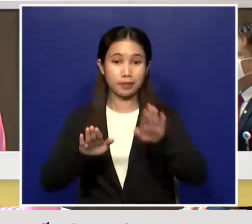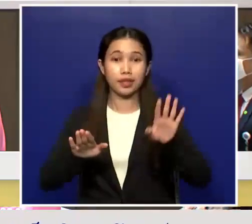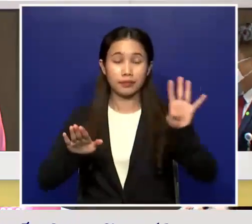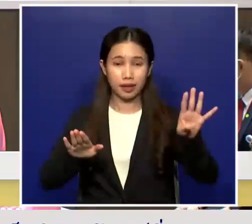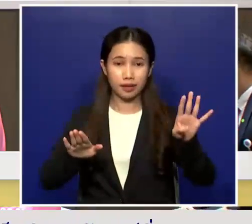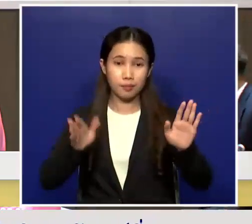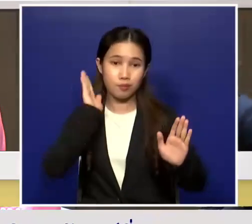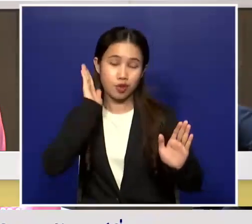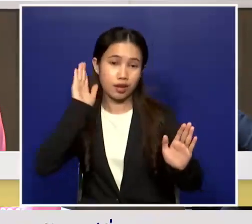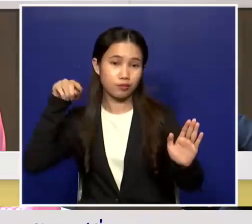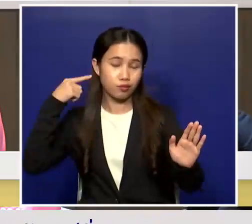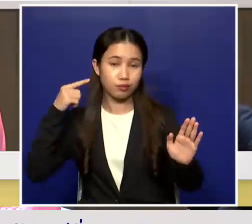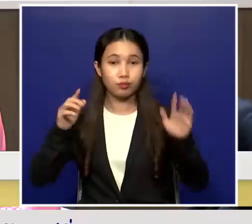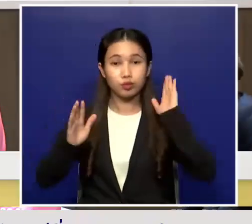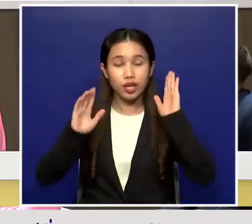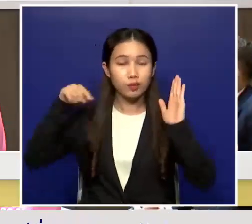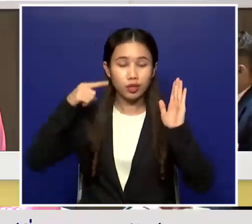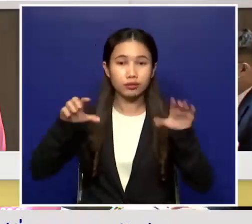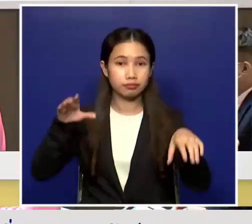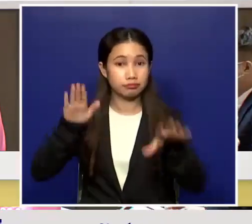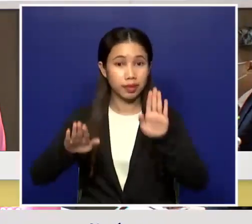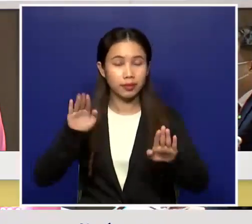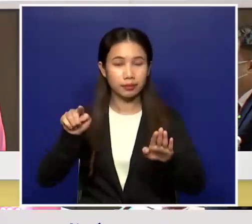ผัวเมียดูสิครับบริษัทผู้ชนะน